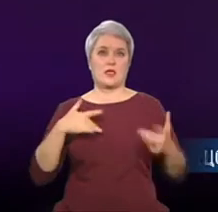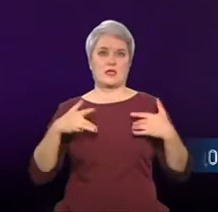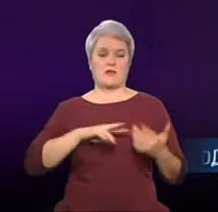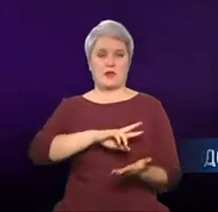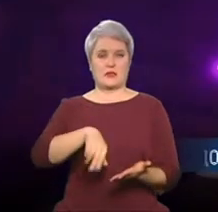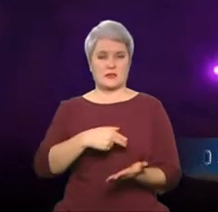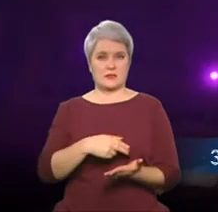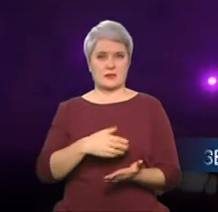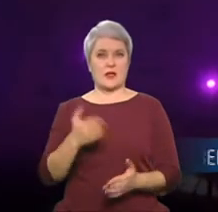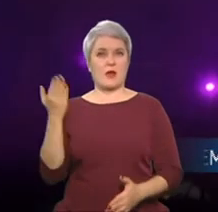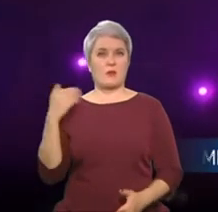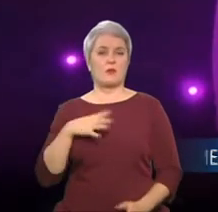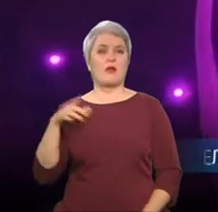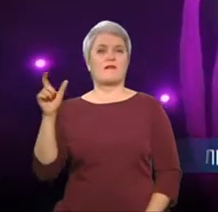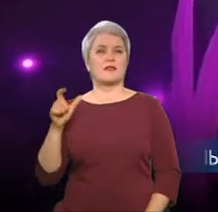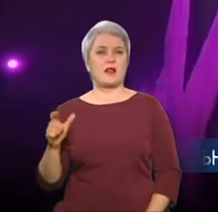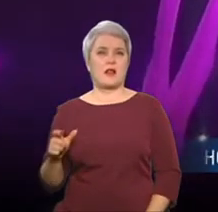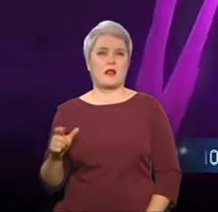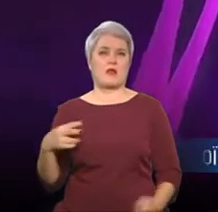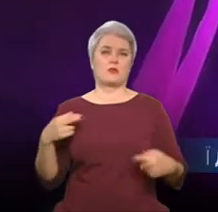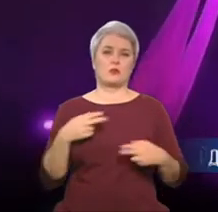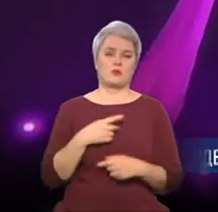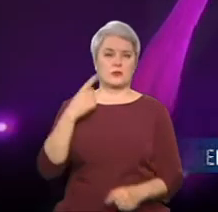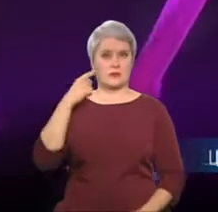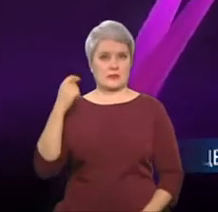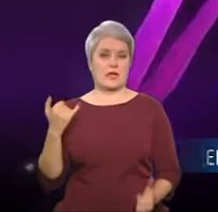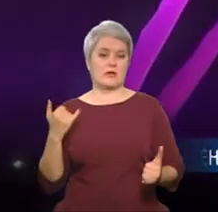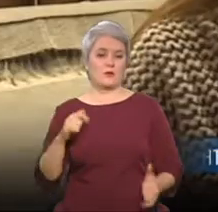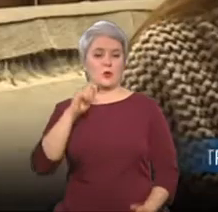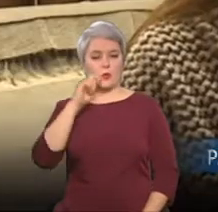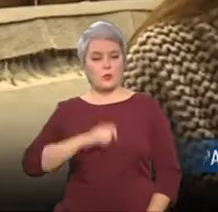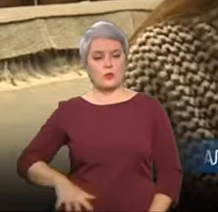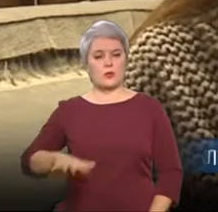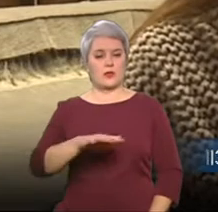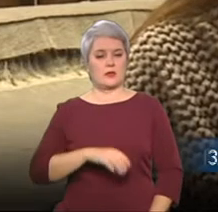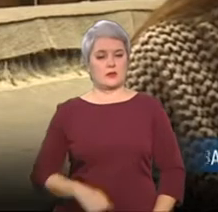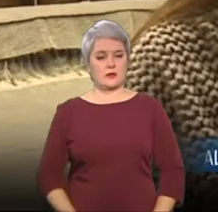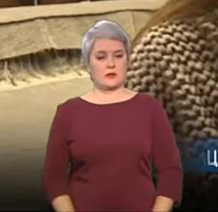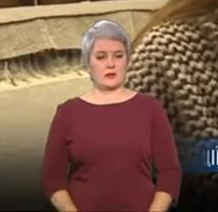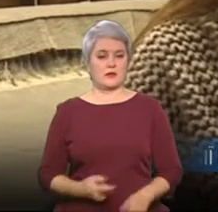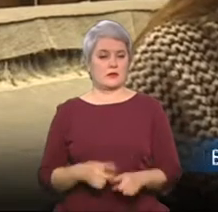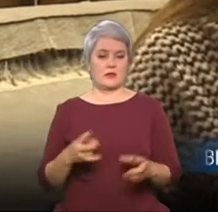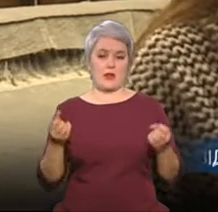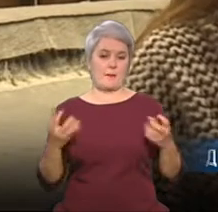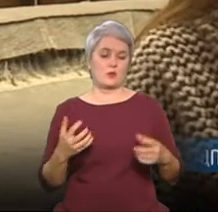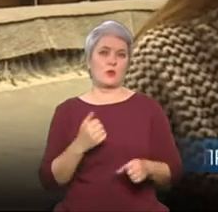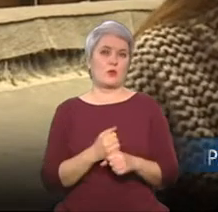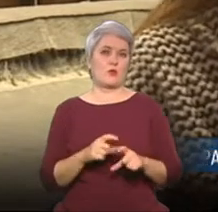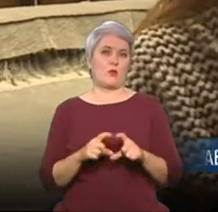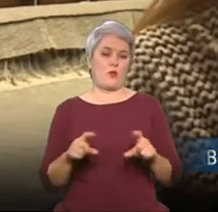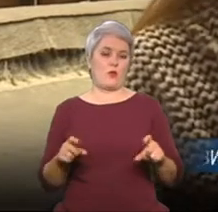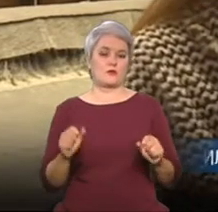підкорені арени в Італії, Будапешті, Китаї, а сьогодні виступає в Україні. Це не просто робота в офісі. Ти